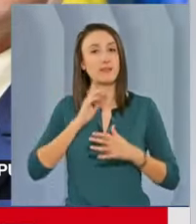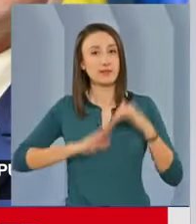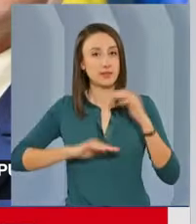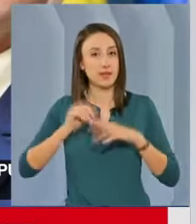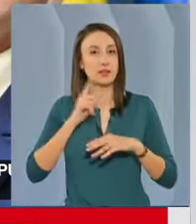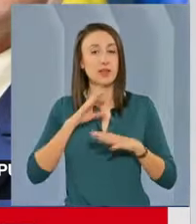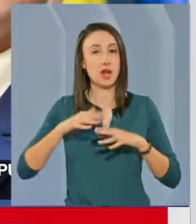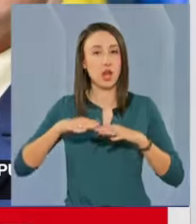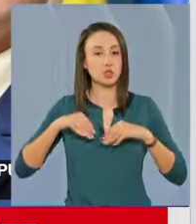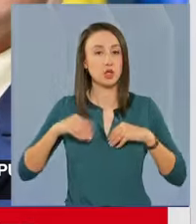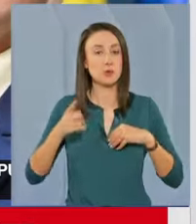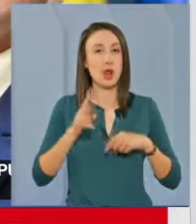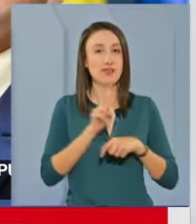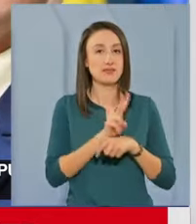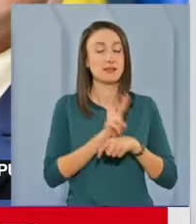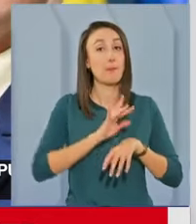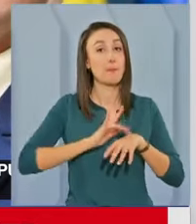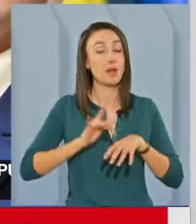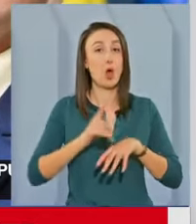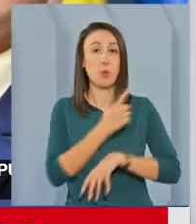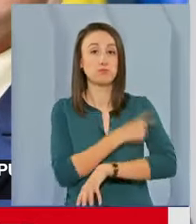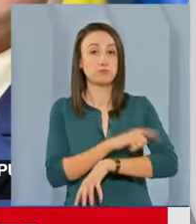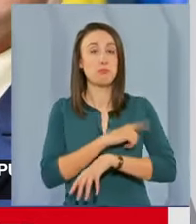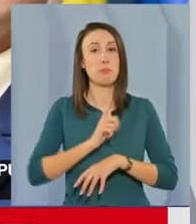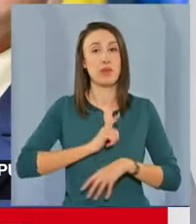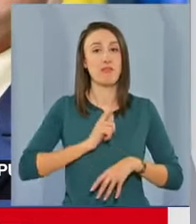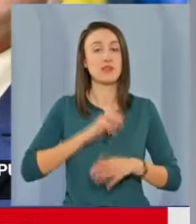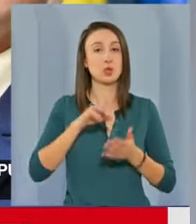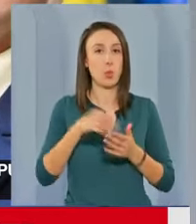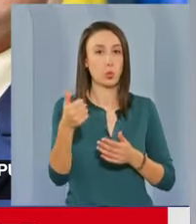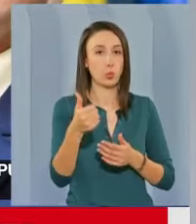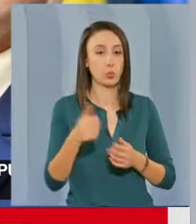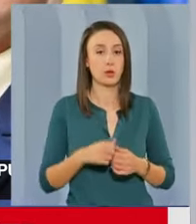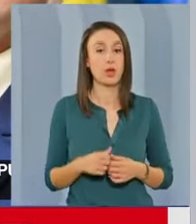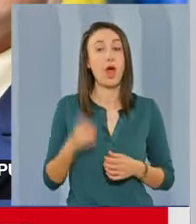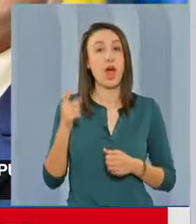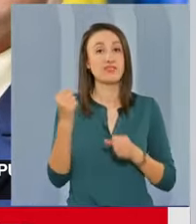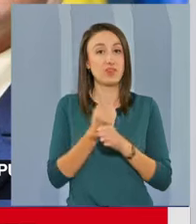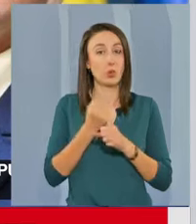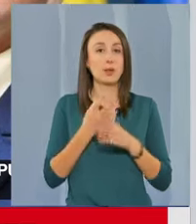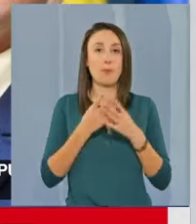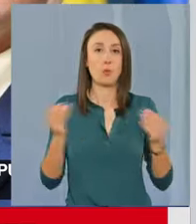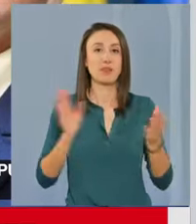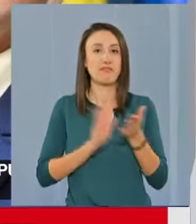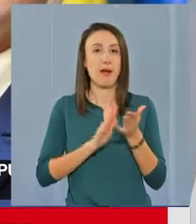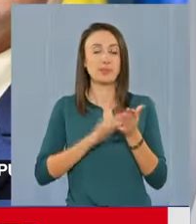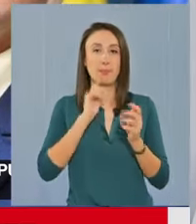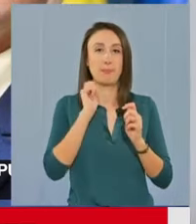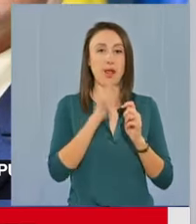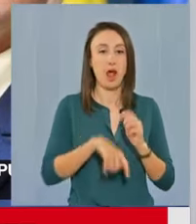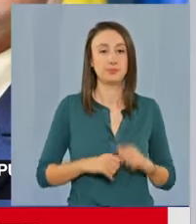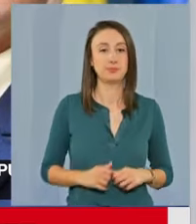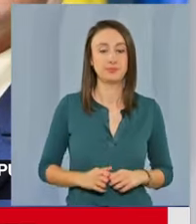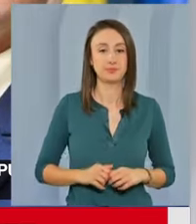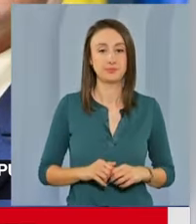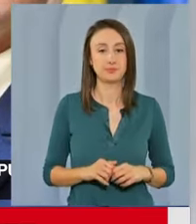calitatea de recepționer și de asistent medical la o clinică privată din sectorul 1 a săvârșit mai multe fapte penale. Ne referim aici